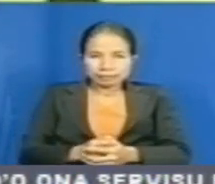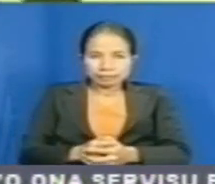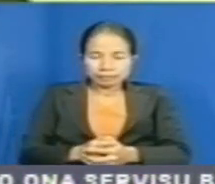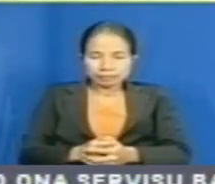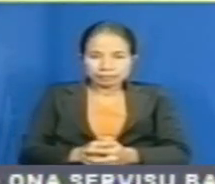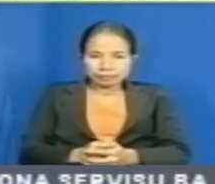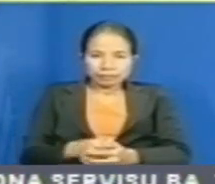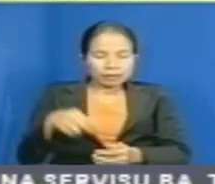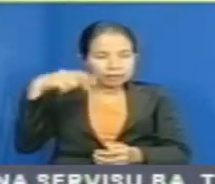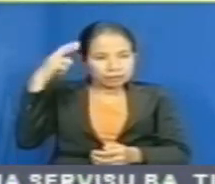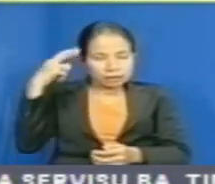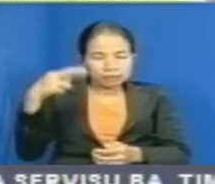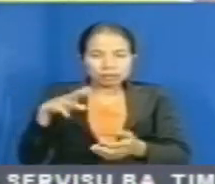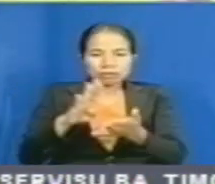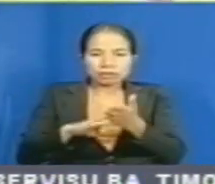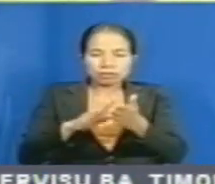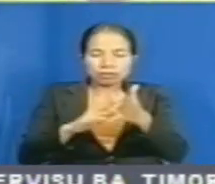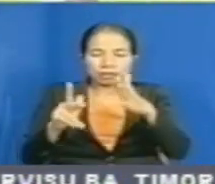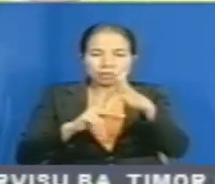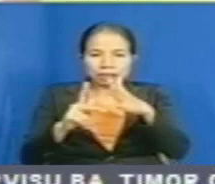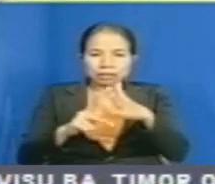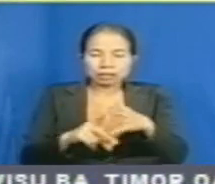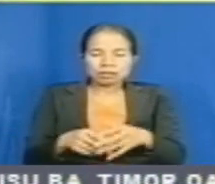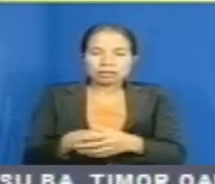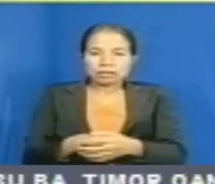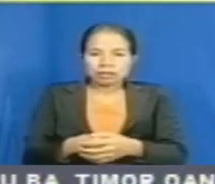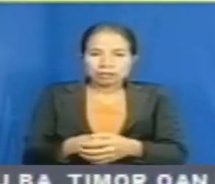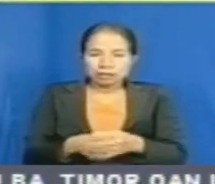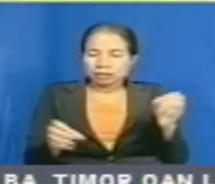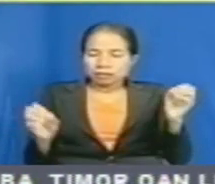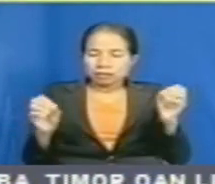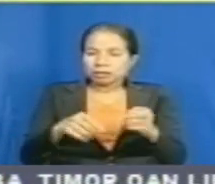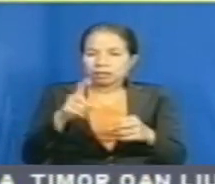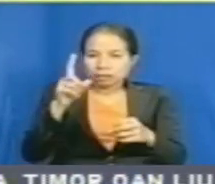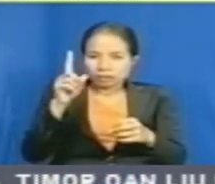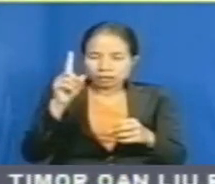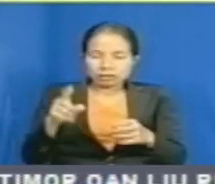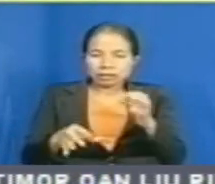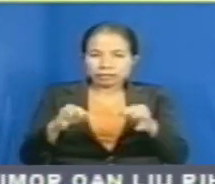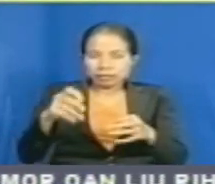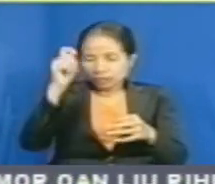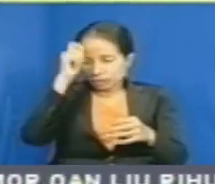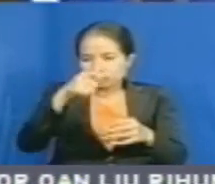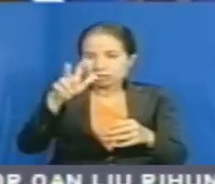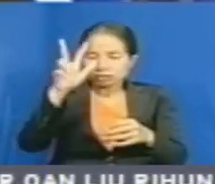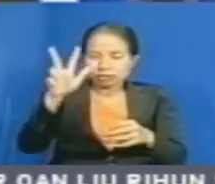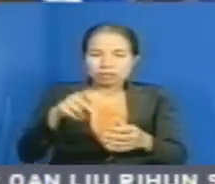Tasa gerasan bah preskolar berkolin eh minim tebtebis. Mas ke tahalau gerasan dalam tulu